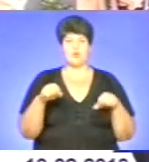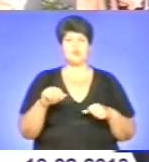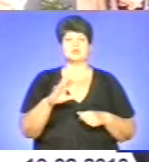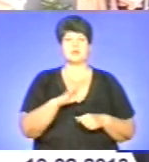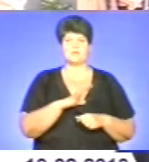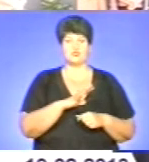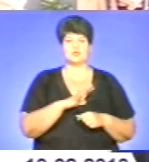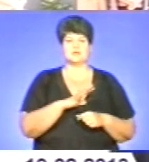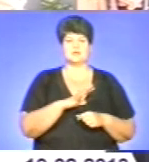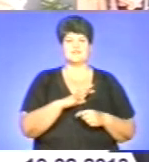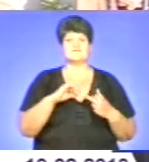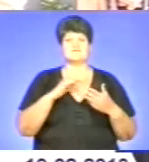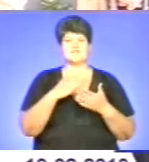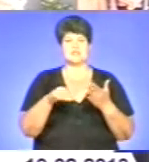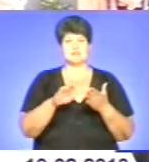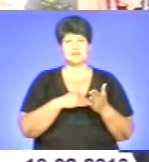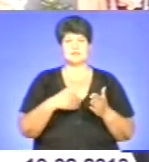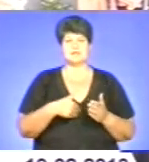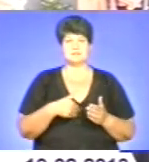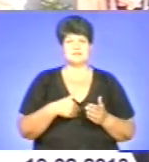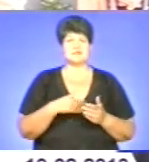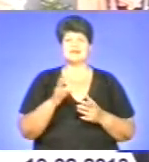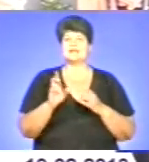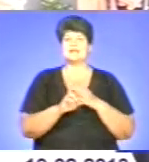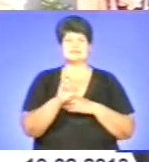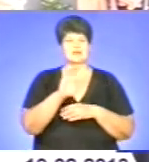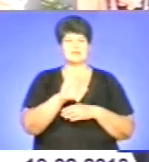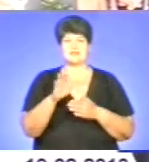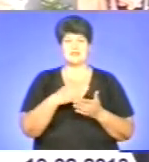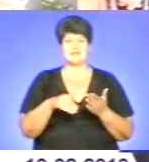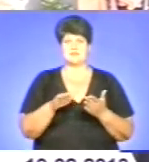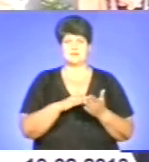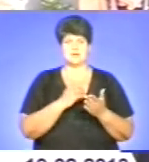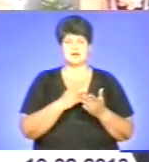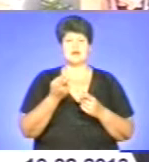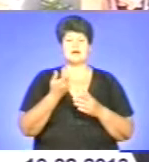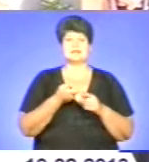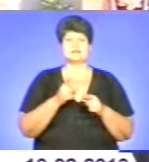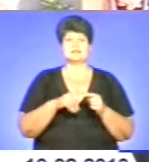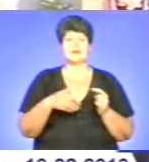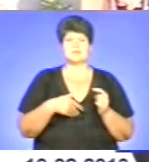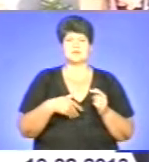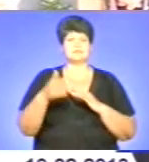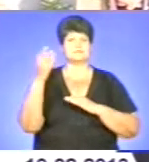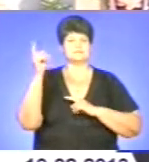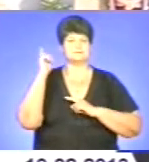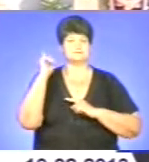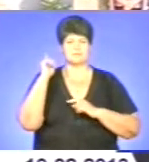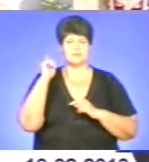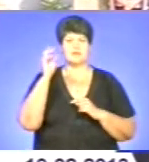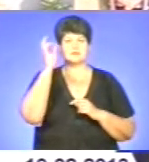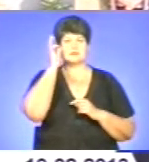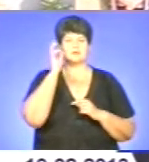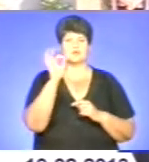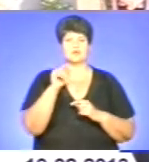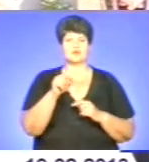пом'якшиня чи відмінити піст церква не відміняє цей піст є давний вже складений ще з давніх часів згадка про нього ще